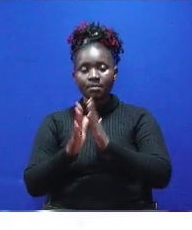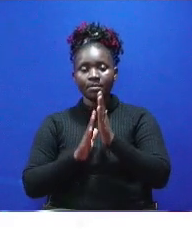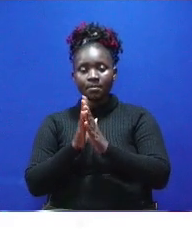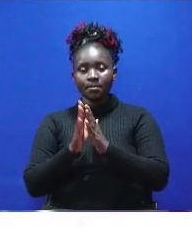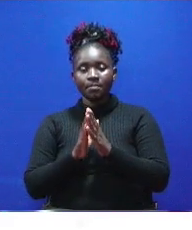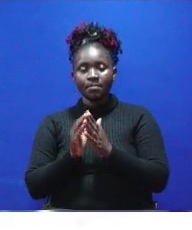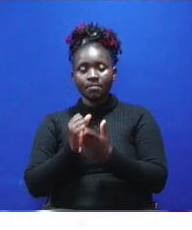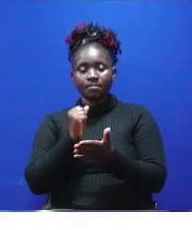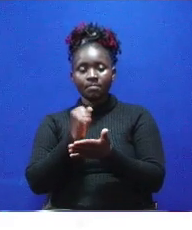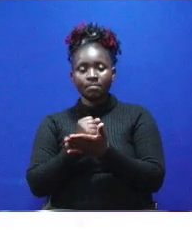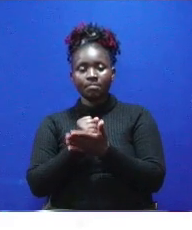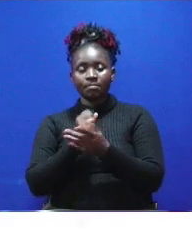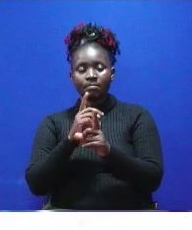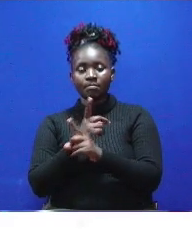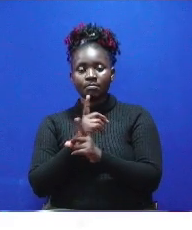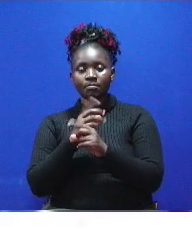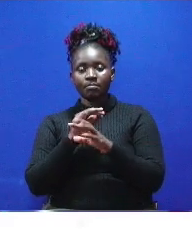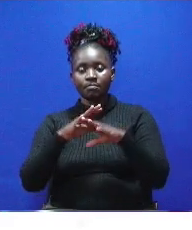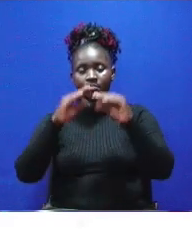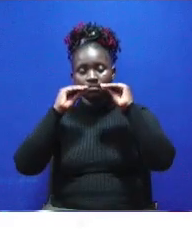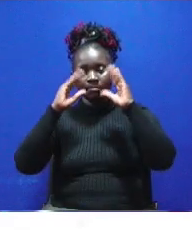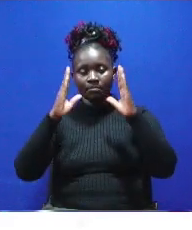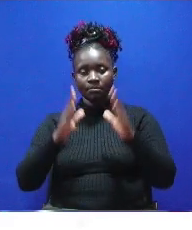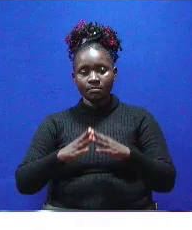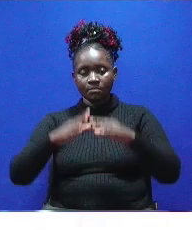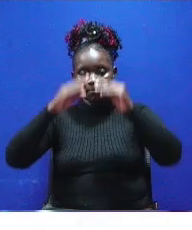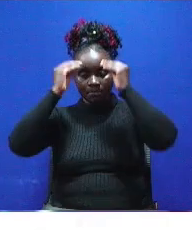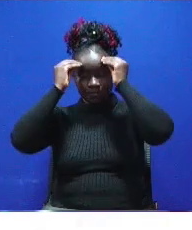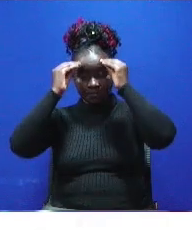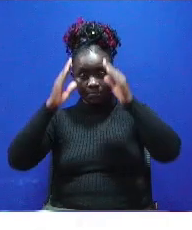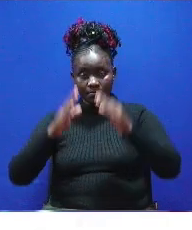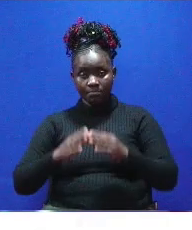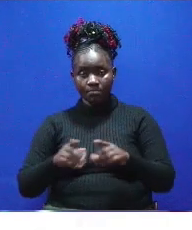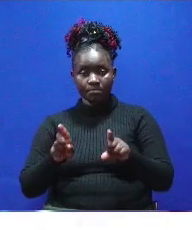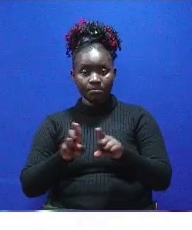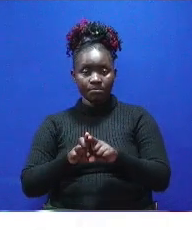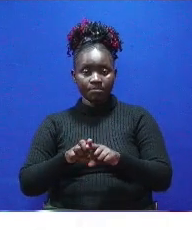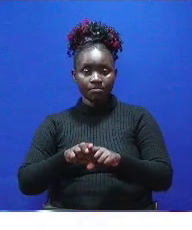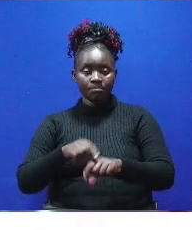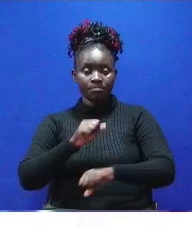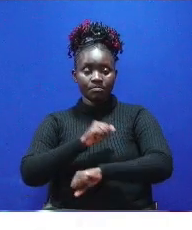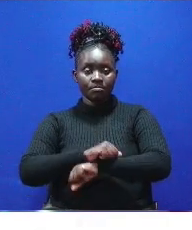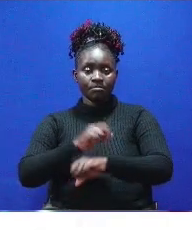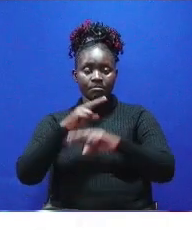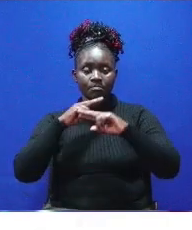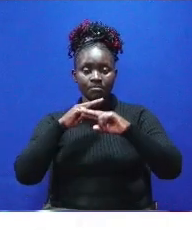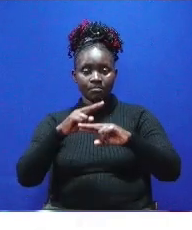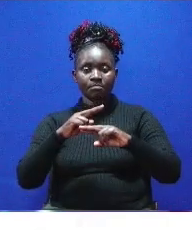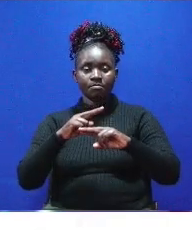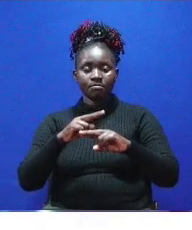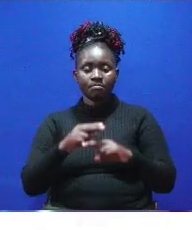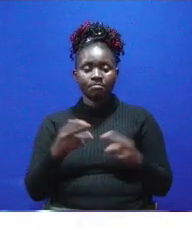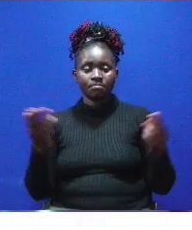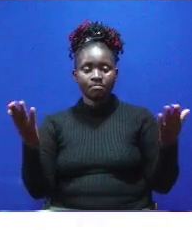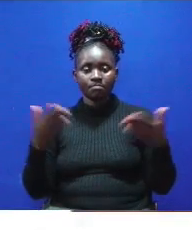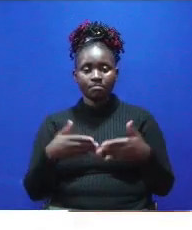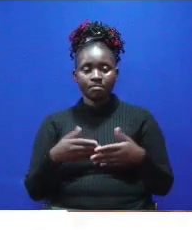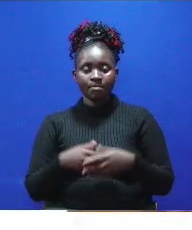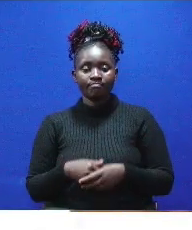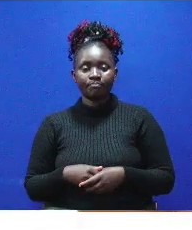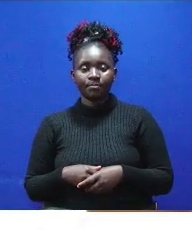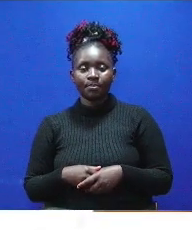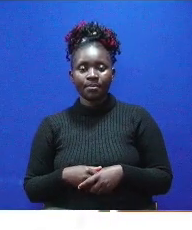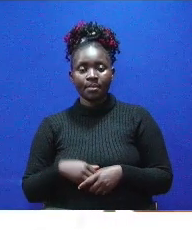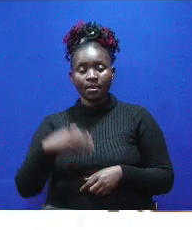visa na boigo abali muna aborokia beskuru eyo ya marani kutumanyo molikio ito Mildred Momanyi.